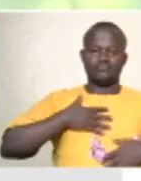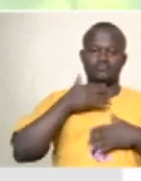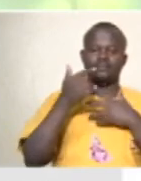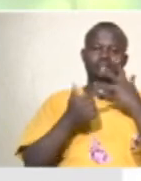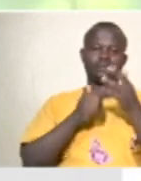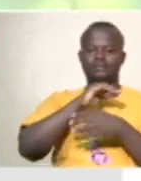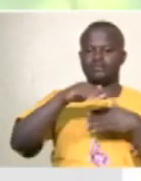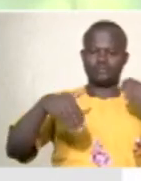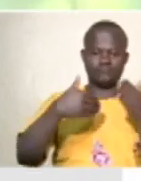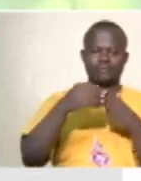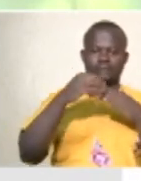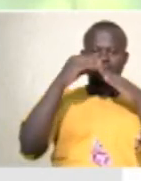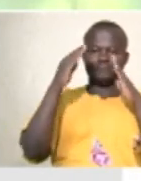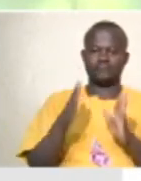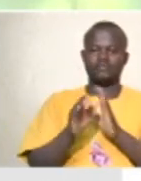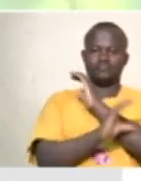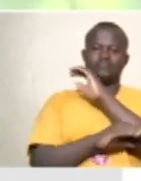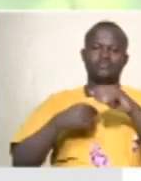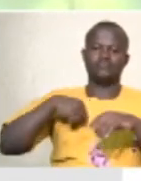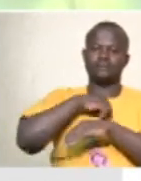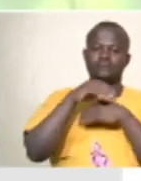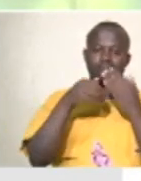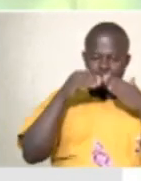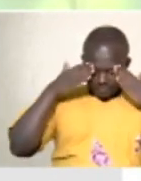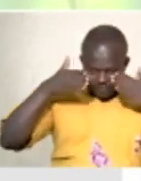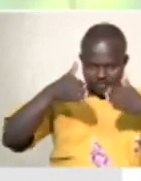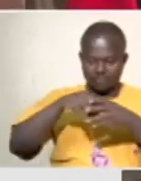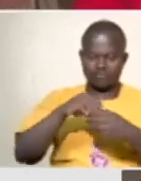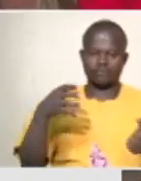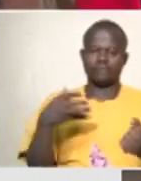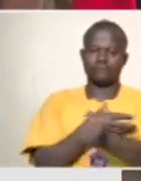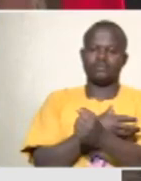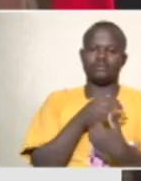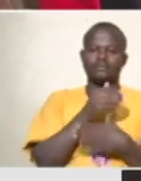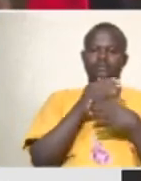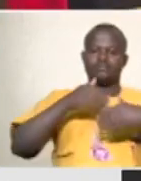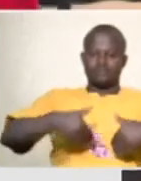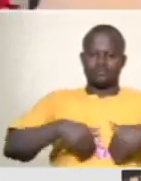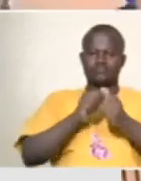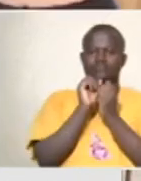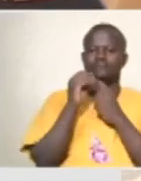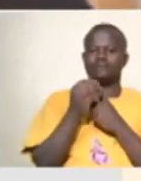ibyo byose ubuyobozi bw'igihugu cyacu bubishyiramo imbaraga. Minisitiri